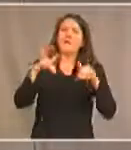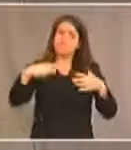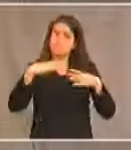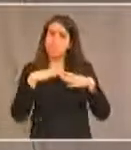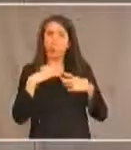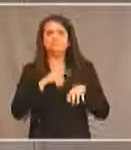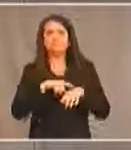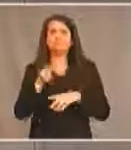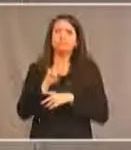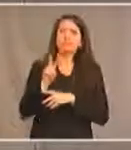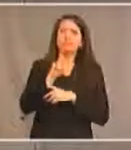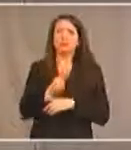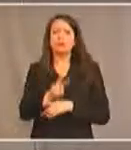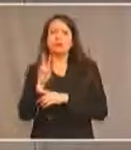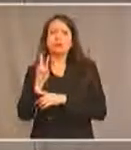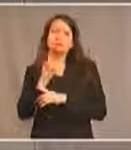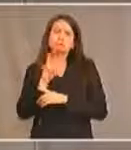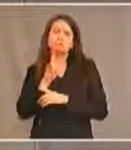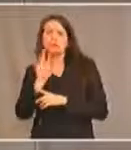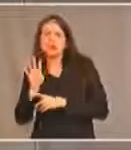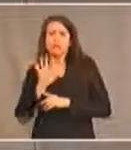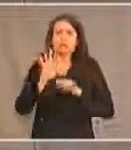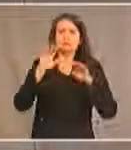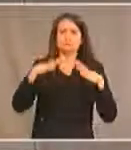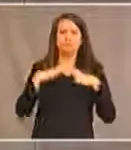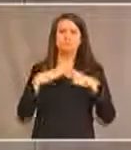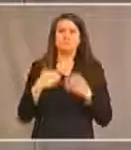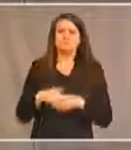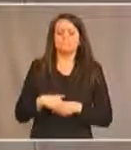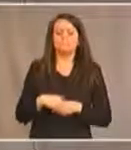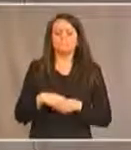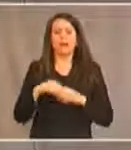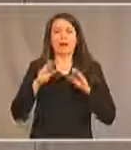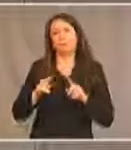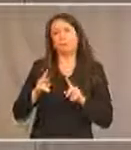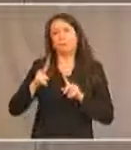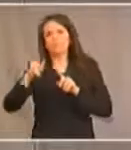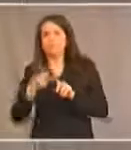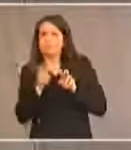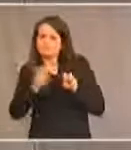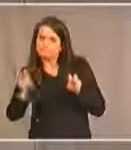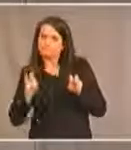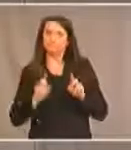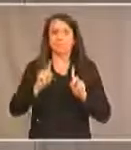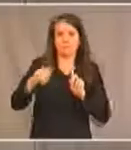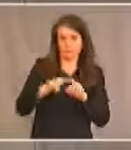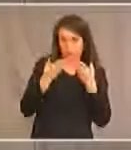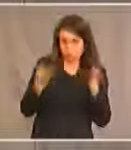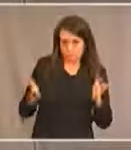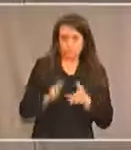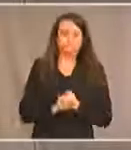14h45 quand nous passerons au panel suivant. Alors, nous allons commencer